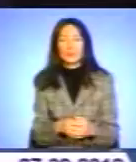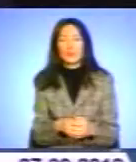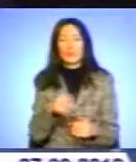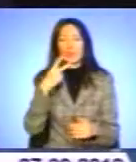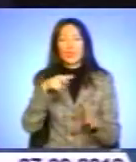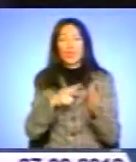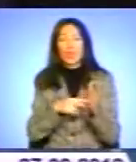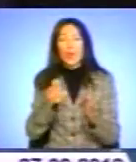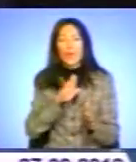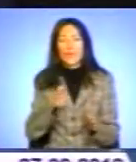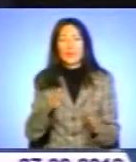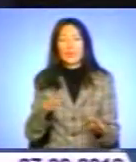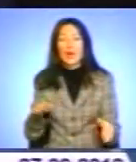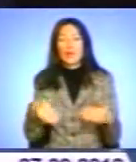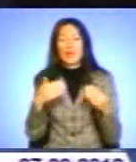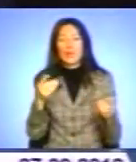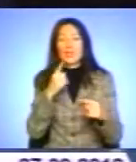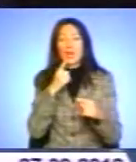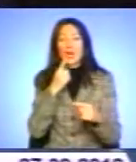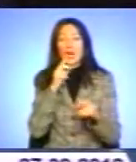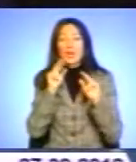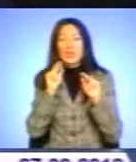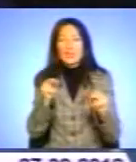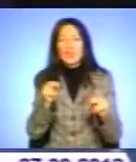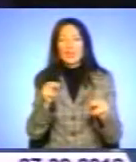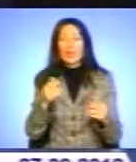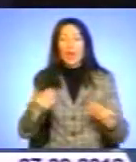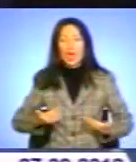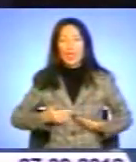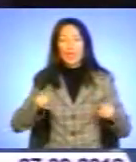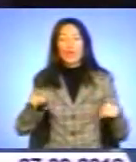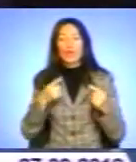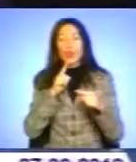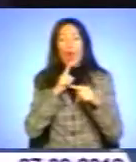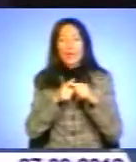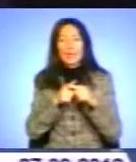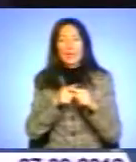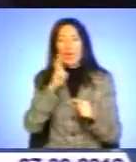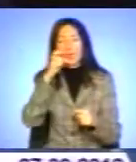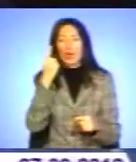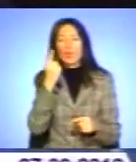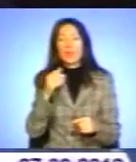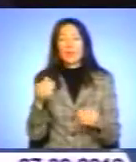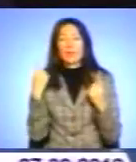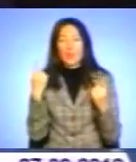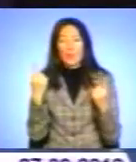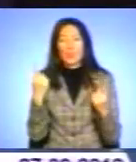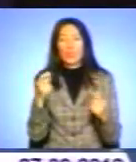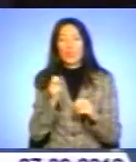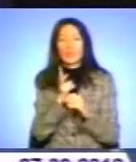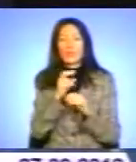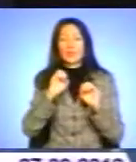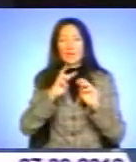27 вересня – Воздвиження чесного і животворчого Христа Господнього. Одне з найбільших 12 свят церковного